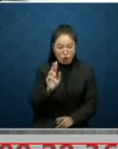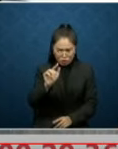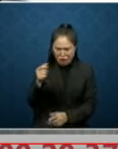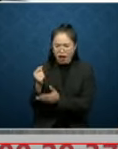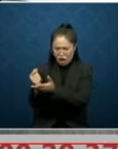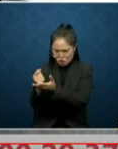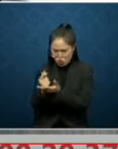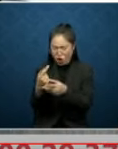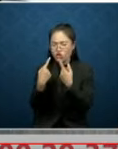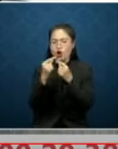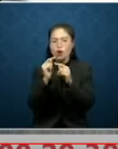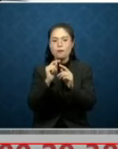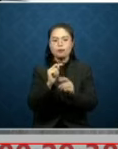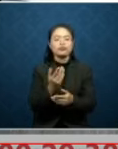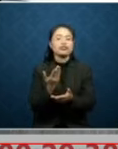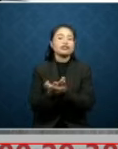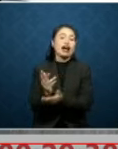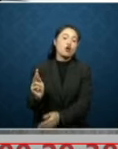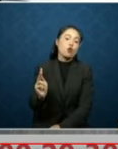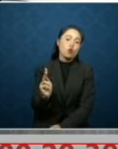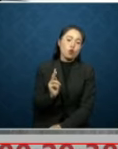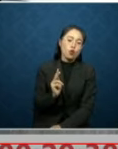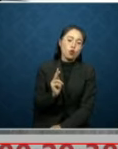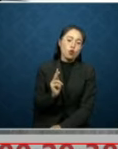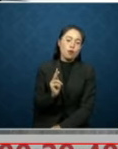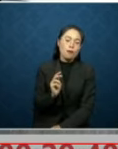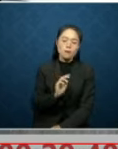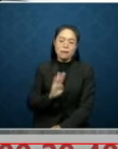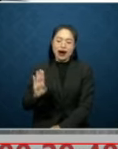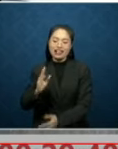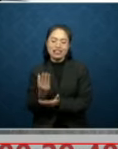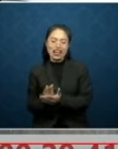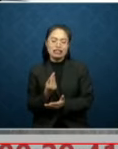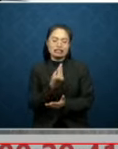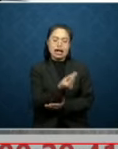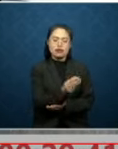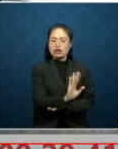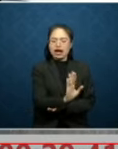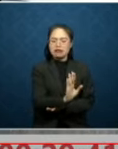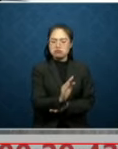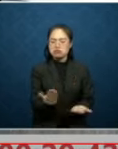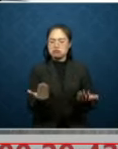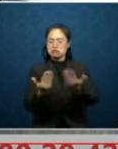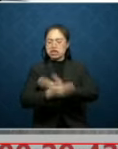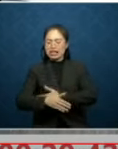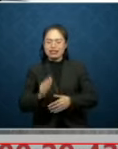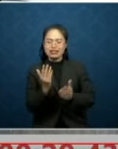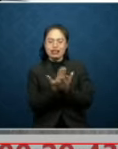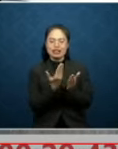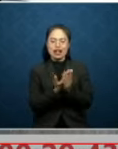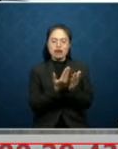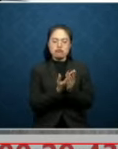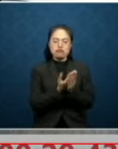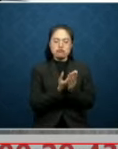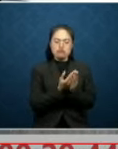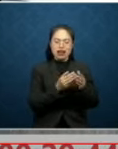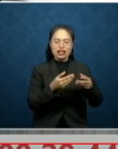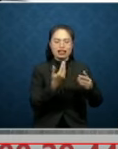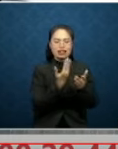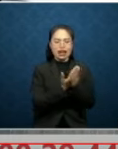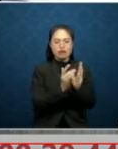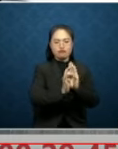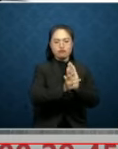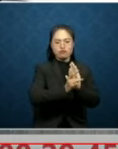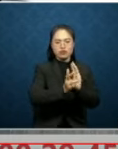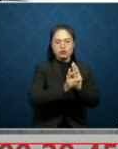อบกู้เงินมาเป็นเงินบาทแต่ไม่แจกประชาชนเป็นเงินบาทต้องเอาเงินบาทไปแลกเหรียญดิจิตอลเสียค่าธรรมเนีย